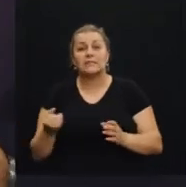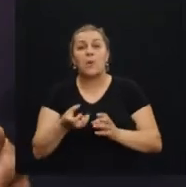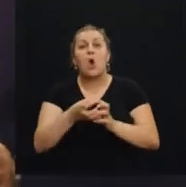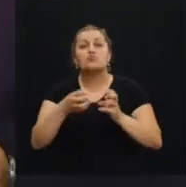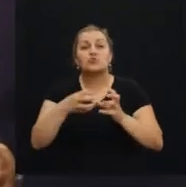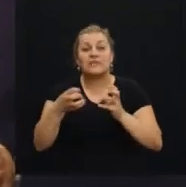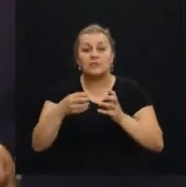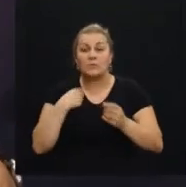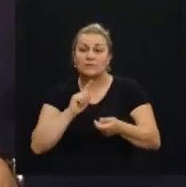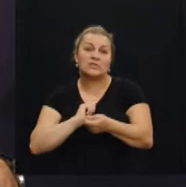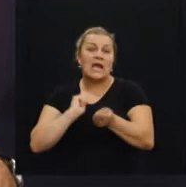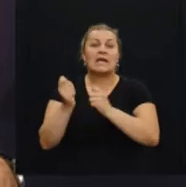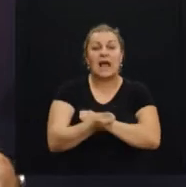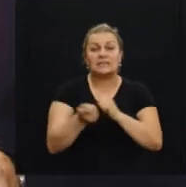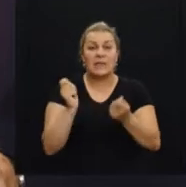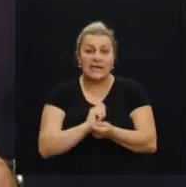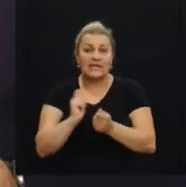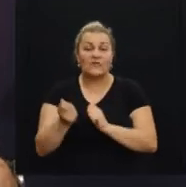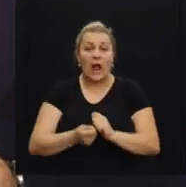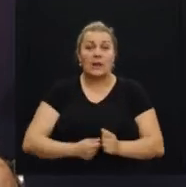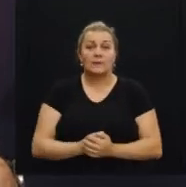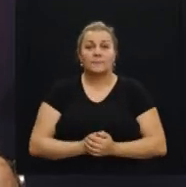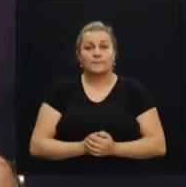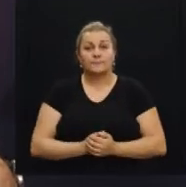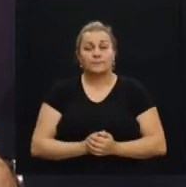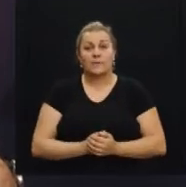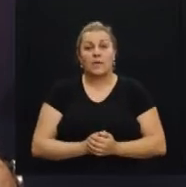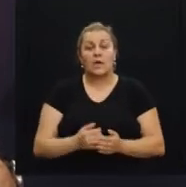da smo se razmijenivali. I